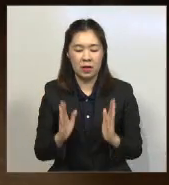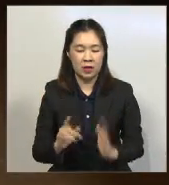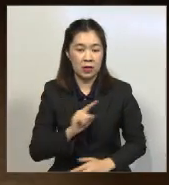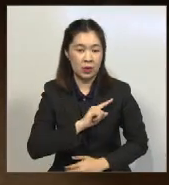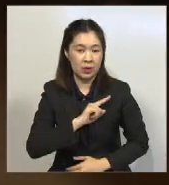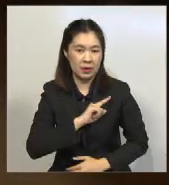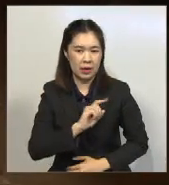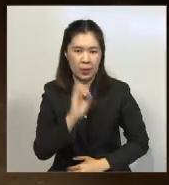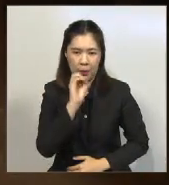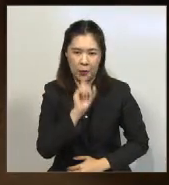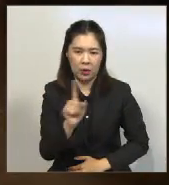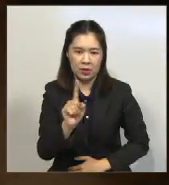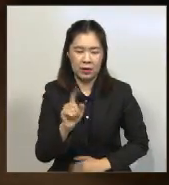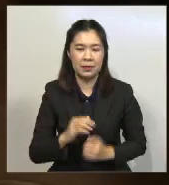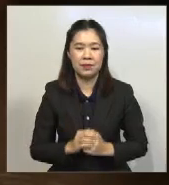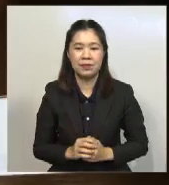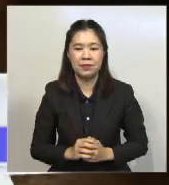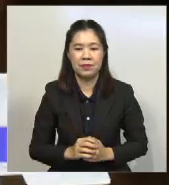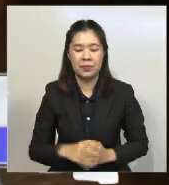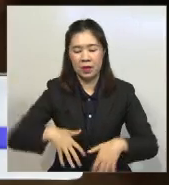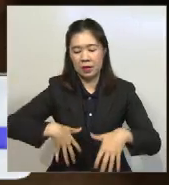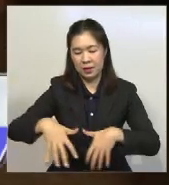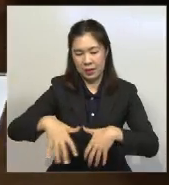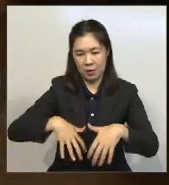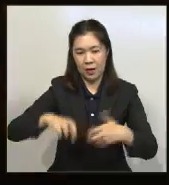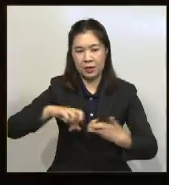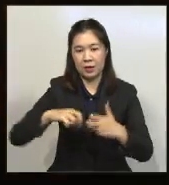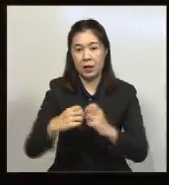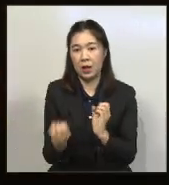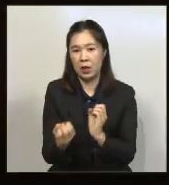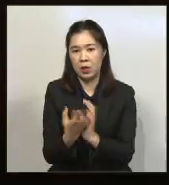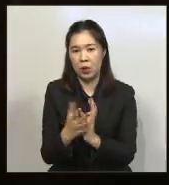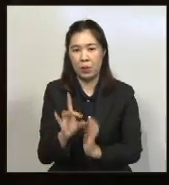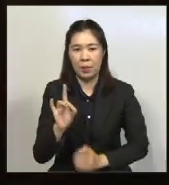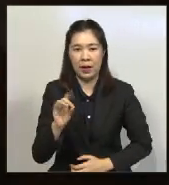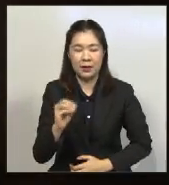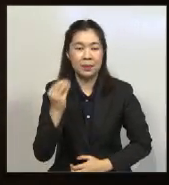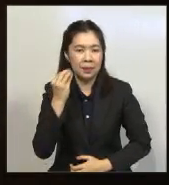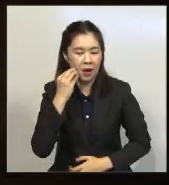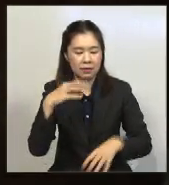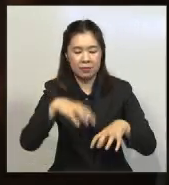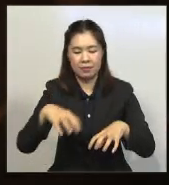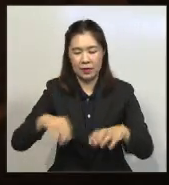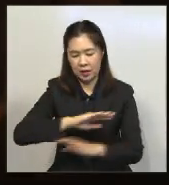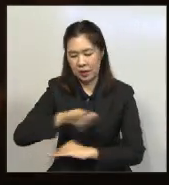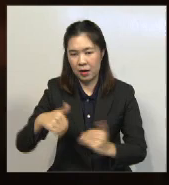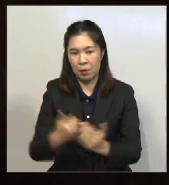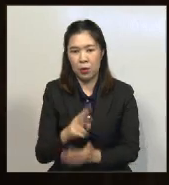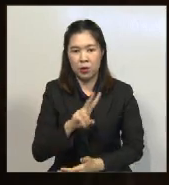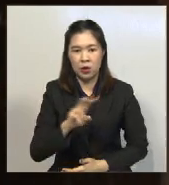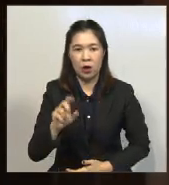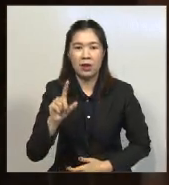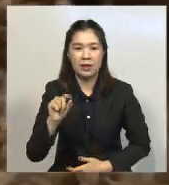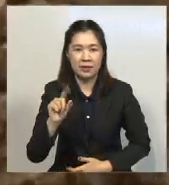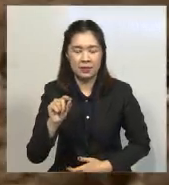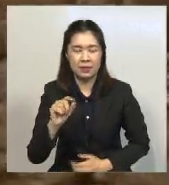ข้อมูลว่าเบื้องต้นพื้นที่มีชาวบ้านได้รับผลกระทบประมาณ80ครัวเรือนค่ะจากทั้งหมด220ครัวเรือน